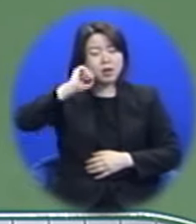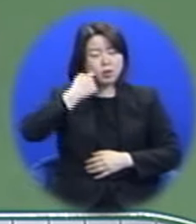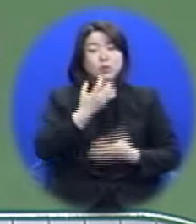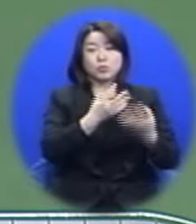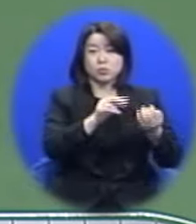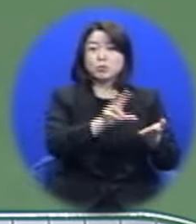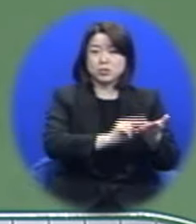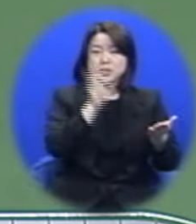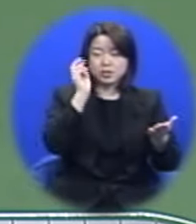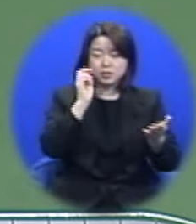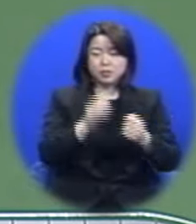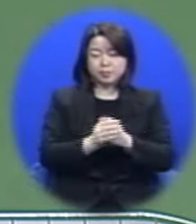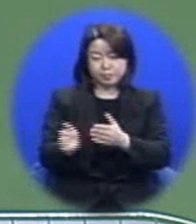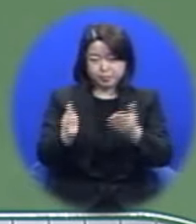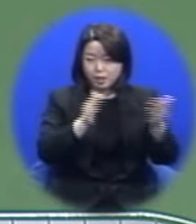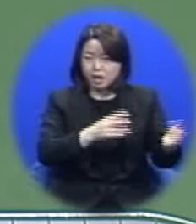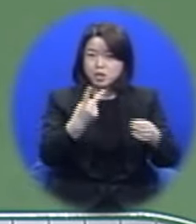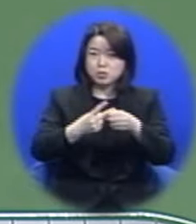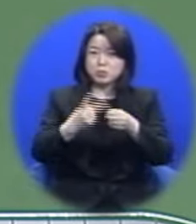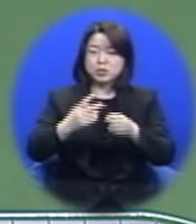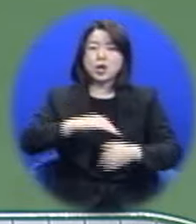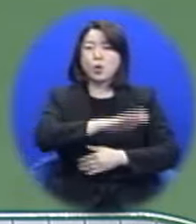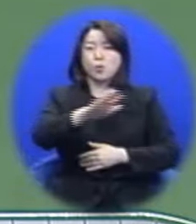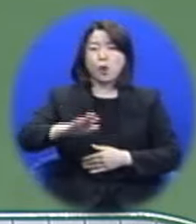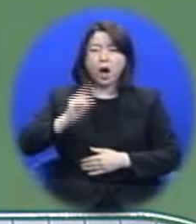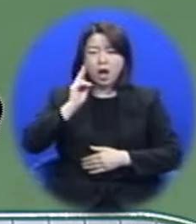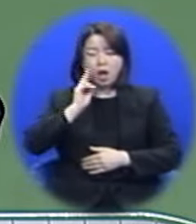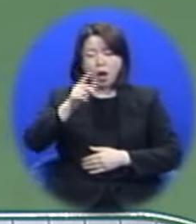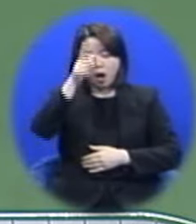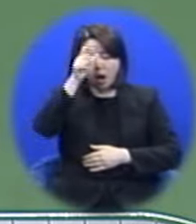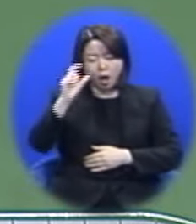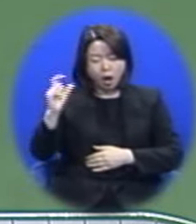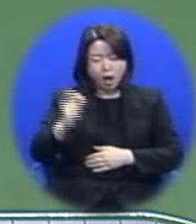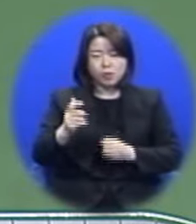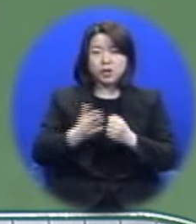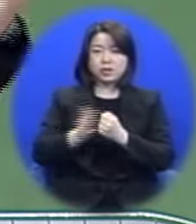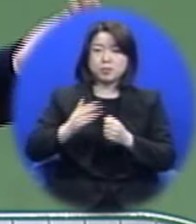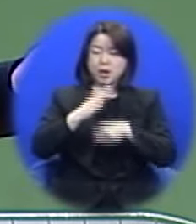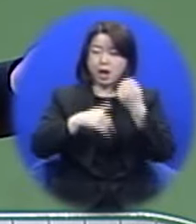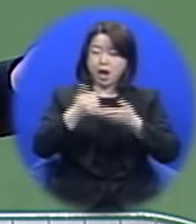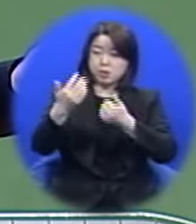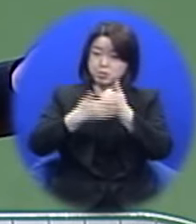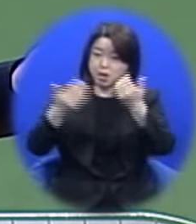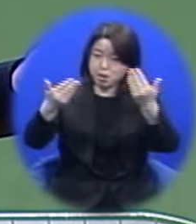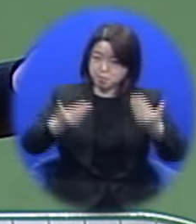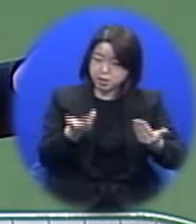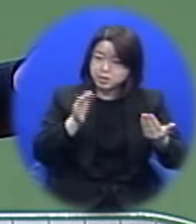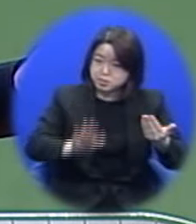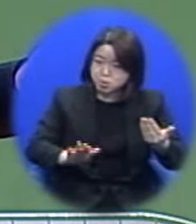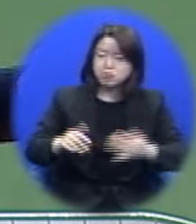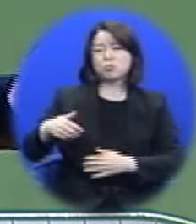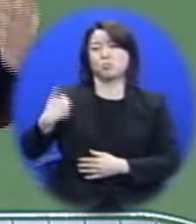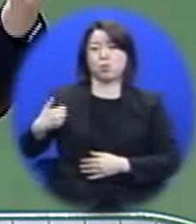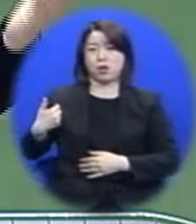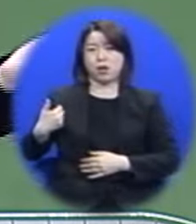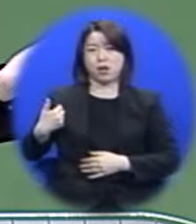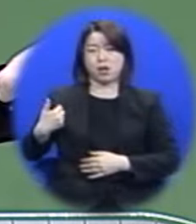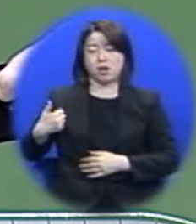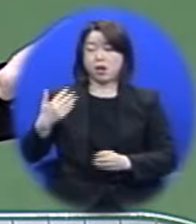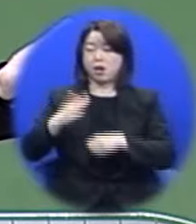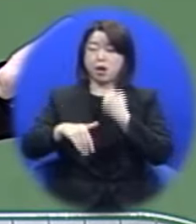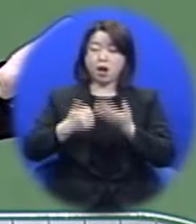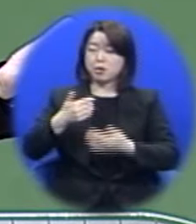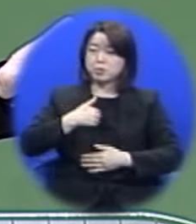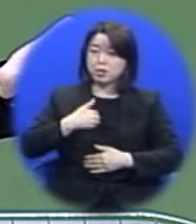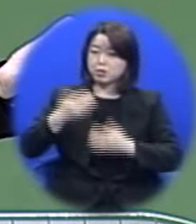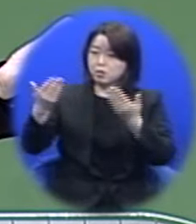또 하나는 우리가 너무 완고해서 하나님이 주신 은혜를 받고도 몰라요. 하나님이 나에게 무슨